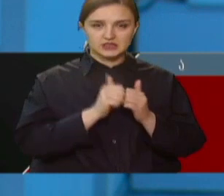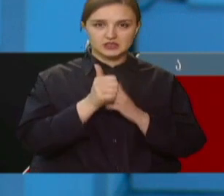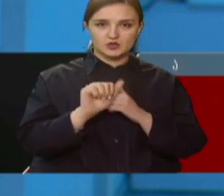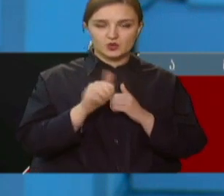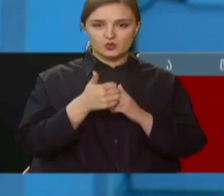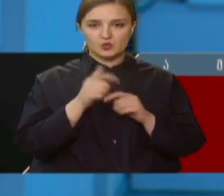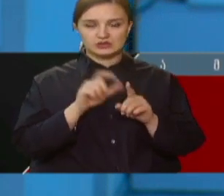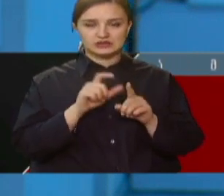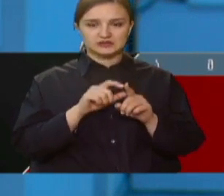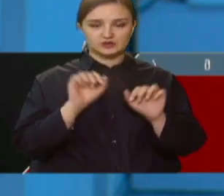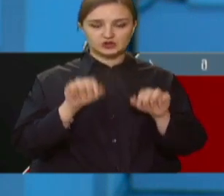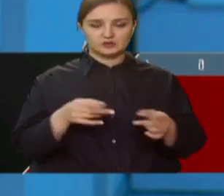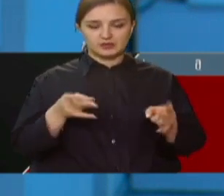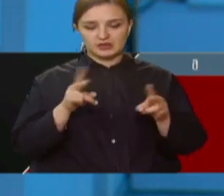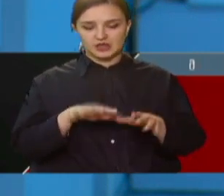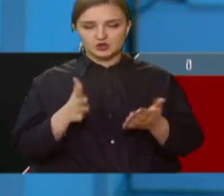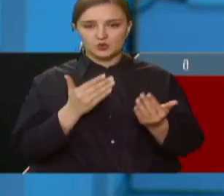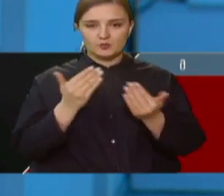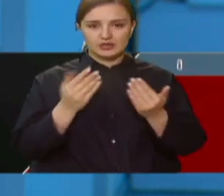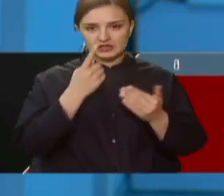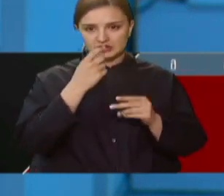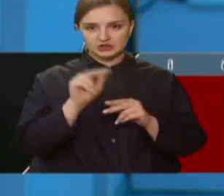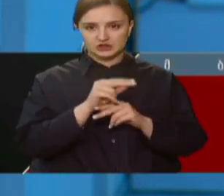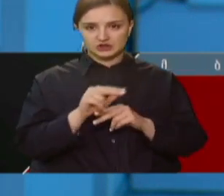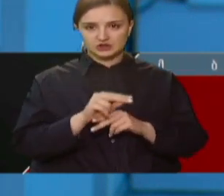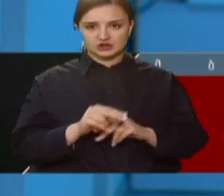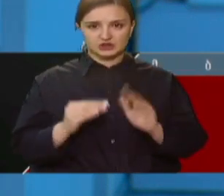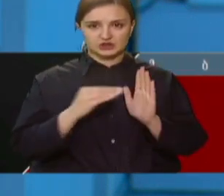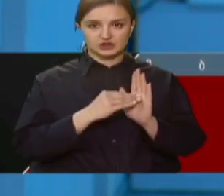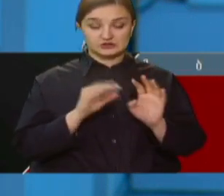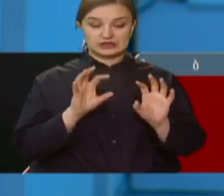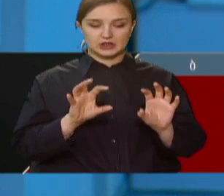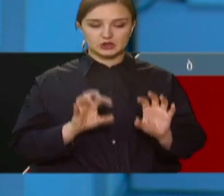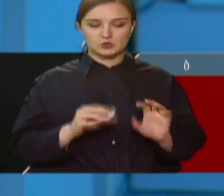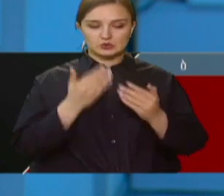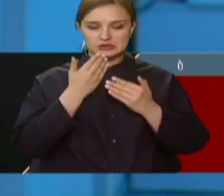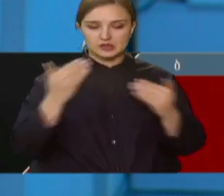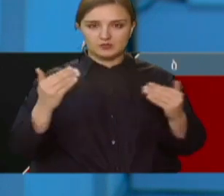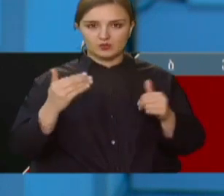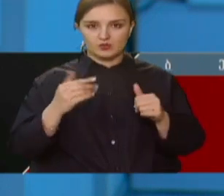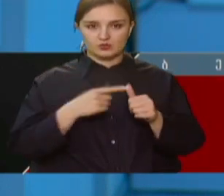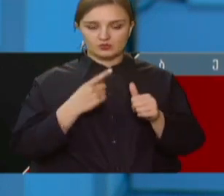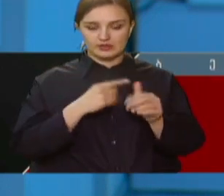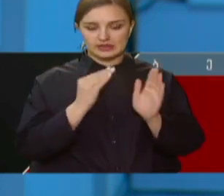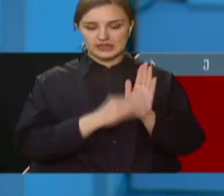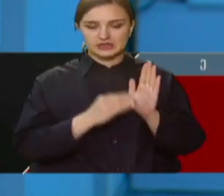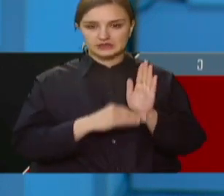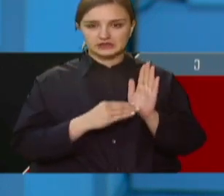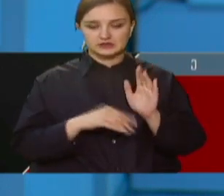როგორი ფორმულირებით შეიძლება დარჩეს, ან რომელი შენიშვნა შეიძლება მოხდეს რეზოლუციის საბოლოო ტექსტში. ეს ყველაფერი წყდება